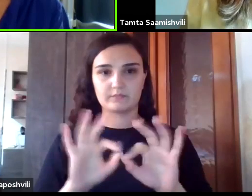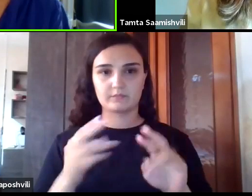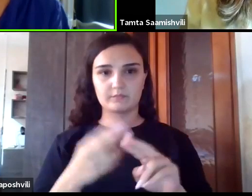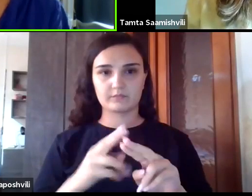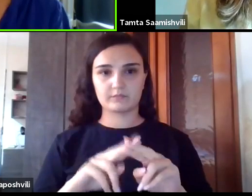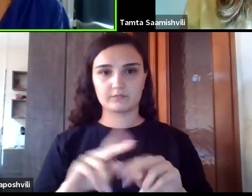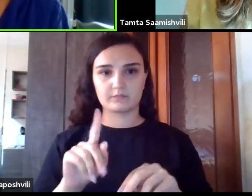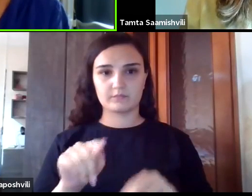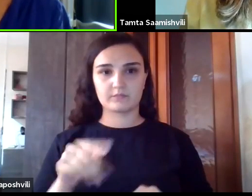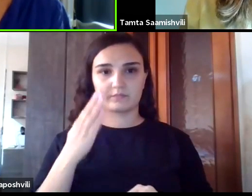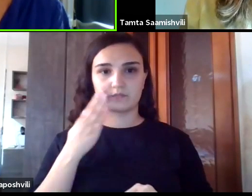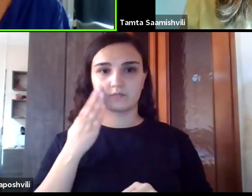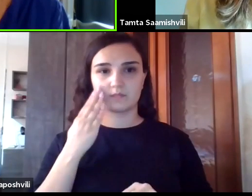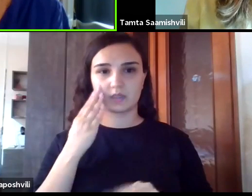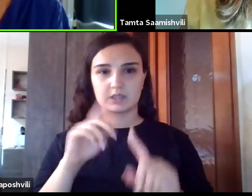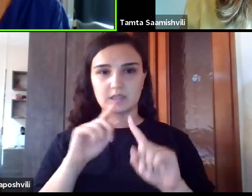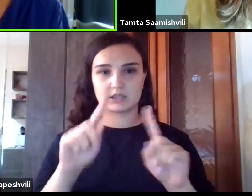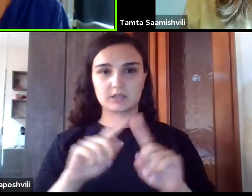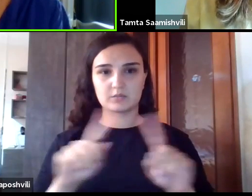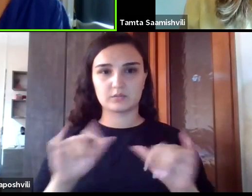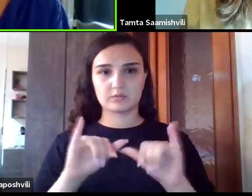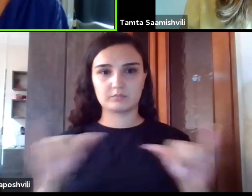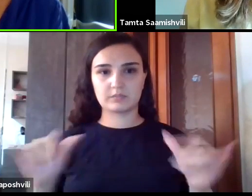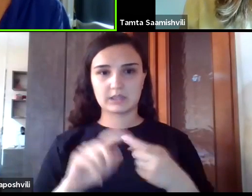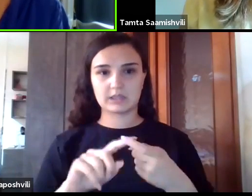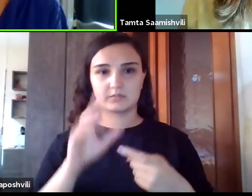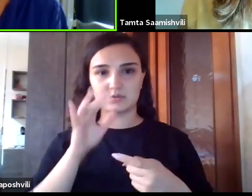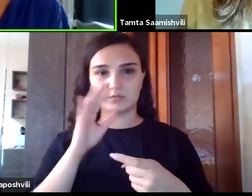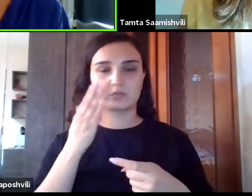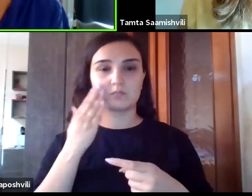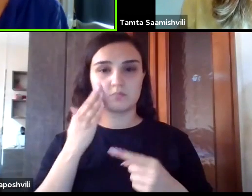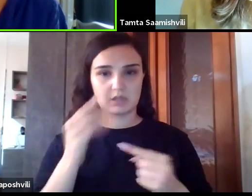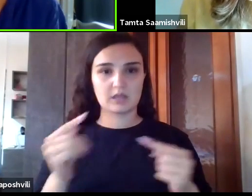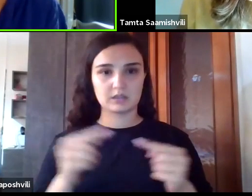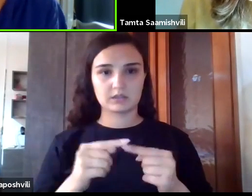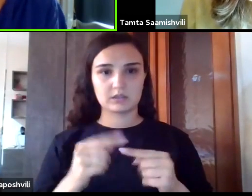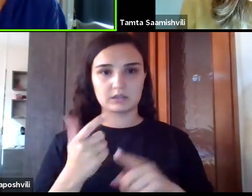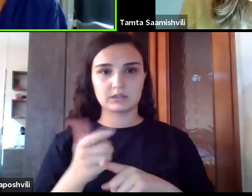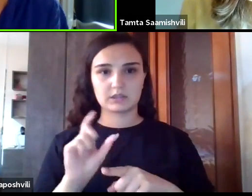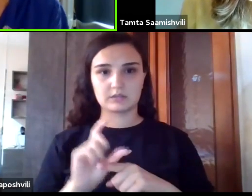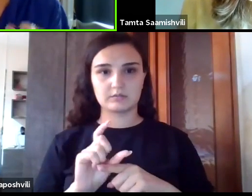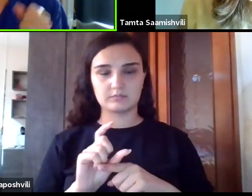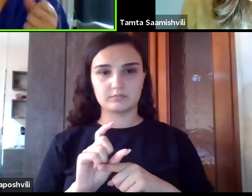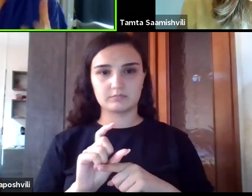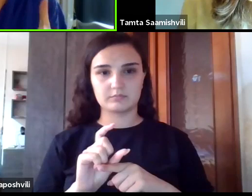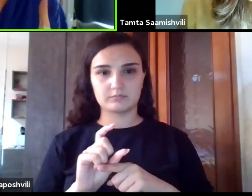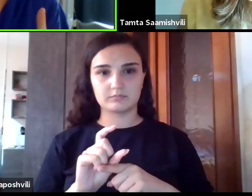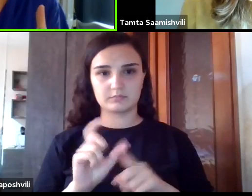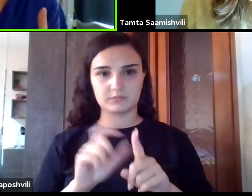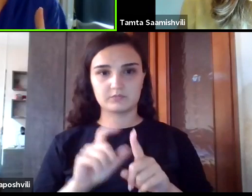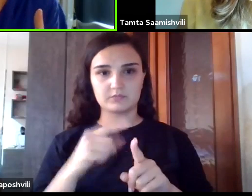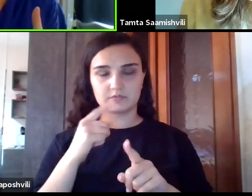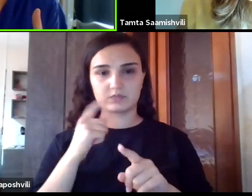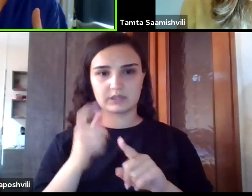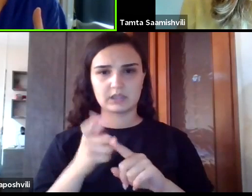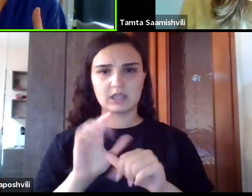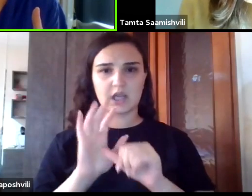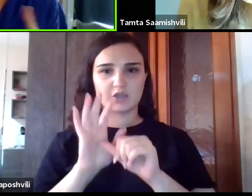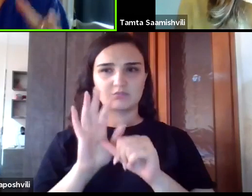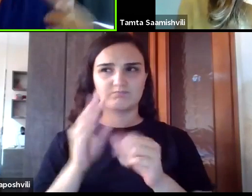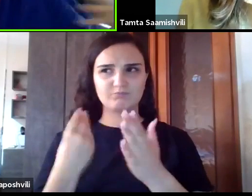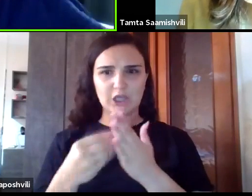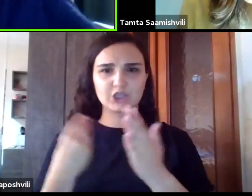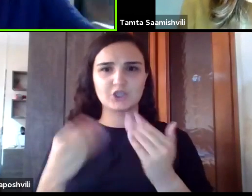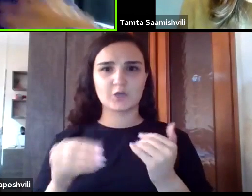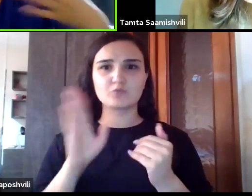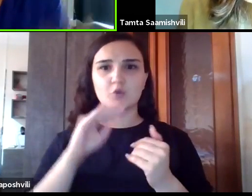რადგან მართლა განსაკუთრებით პანდემიის დროს, მართლა ძალიან მოდით ეს სიტუაცია თქვი დაიჩაგნენ მშობლები, იმიტომ